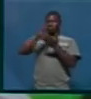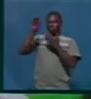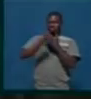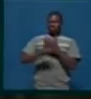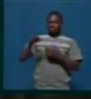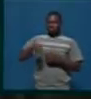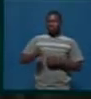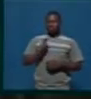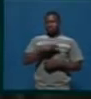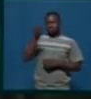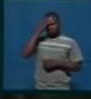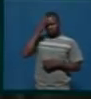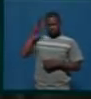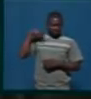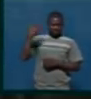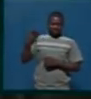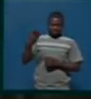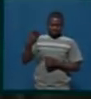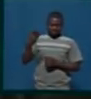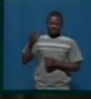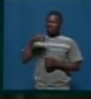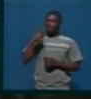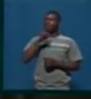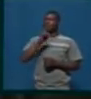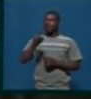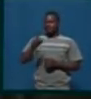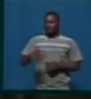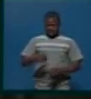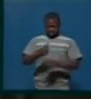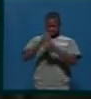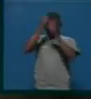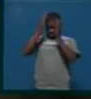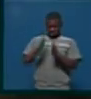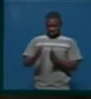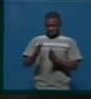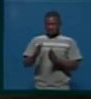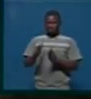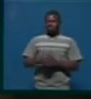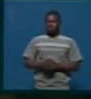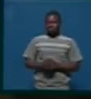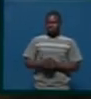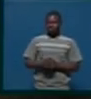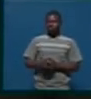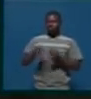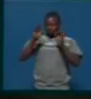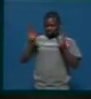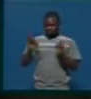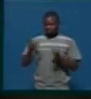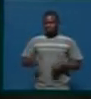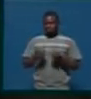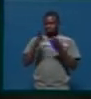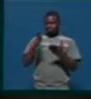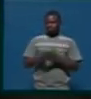connaître qui est lauréat de telle ou de telle catégorie. Une cérémonie de remise des trophées, des